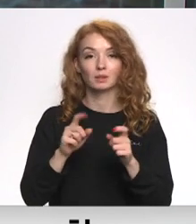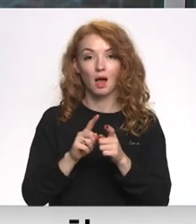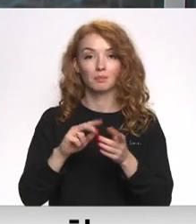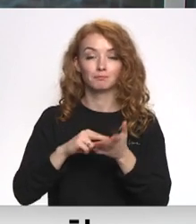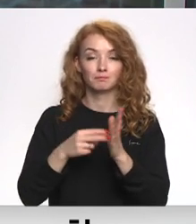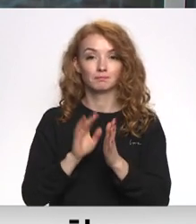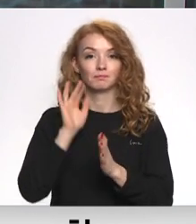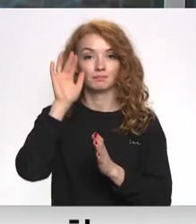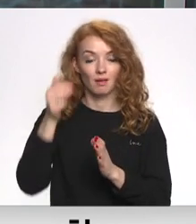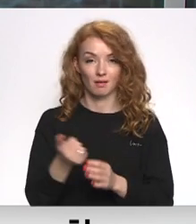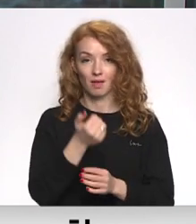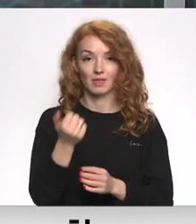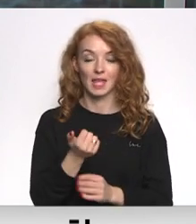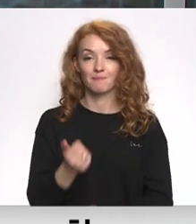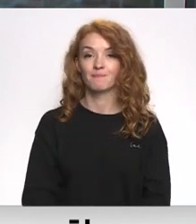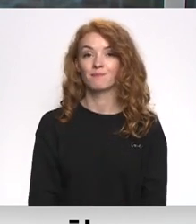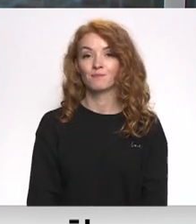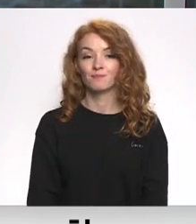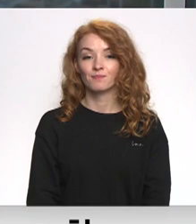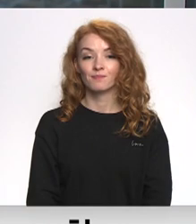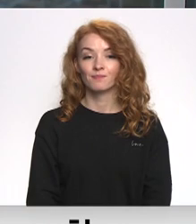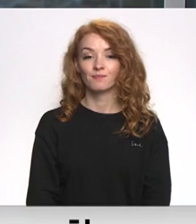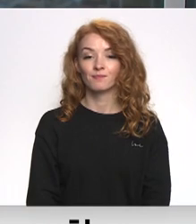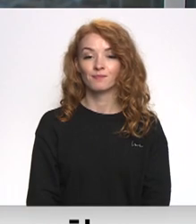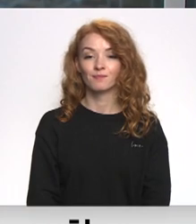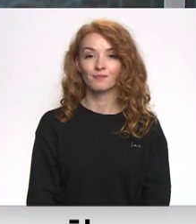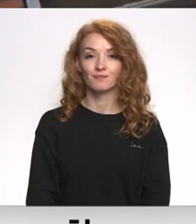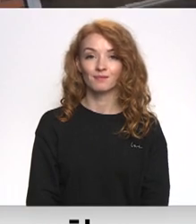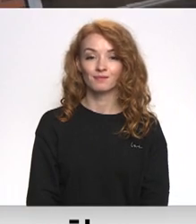gadiem. Stāsta mūsu korespondente Lielbritānijā Ilze Kalve.